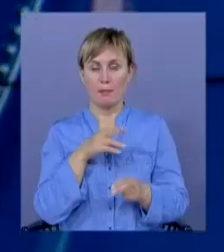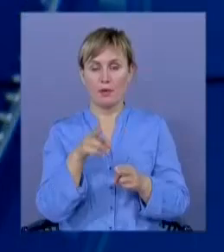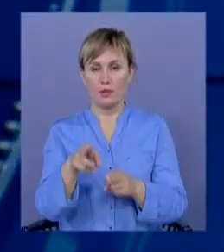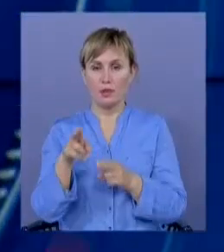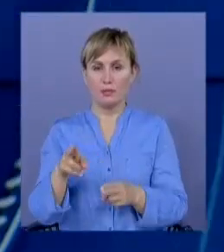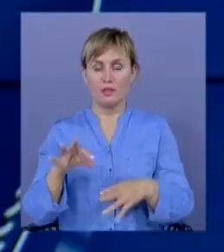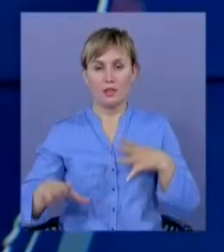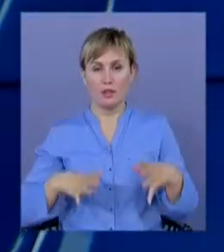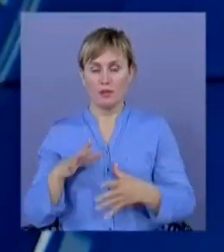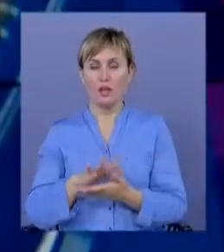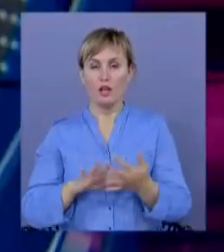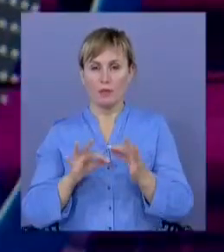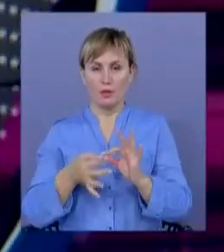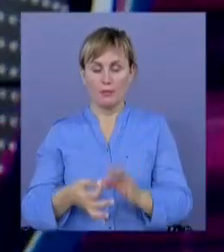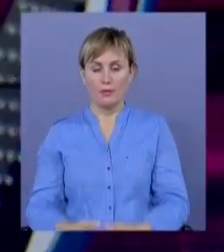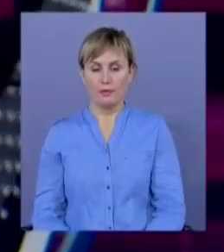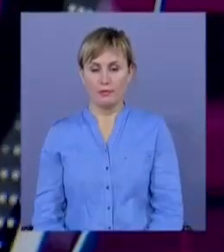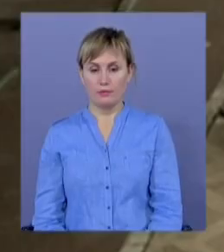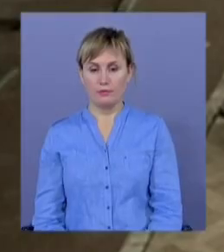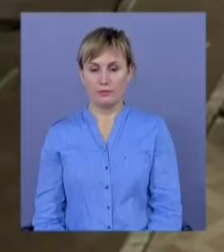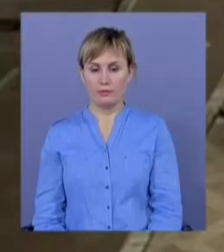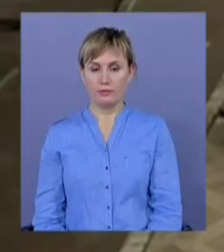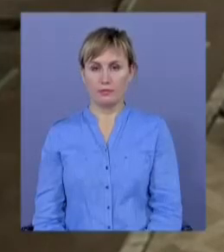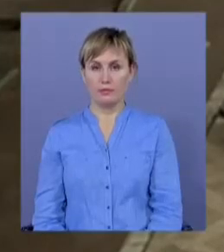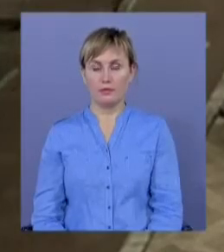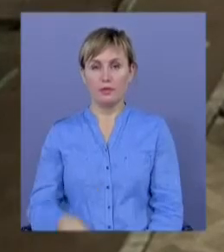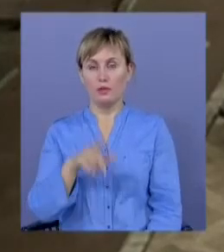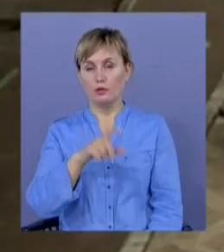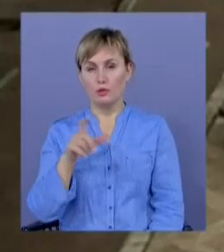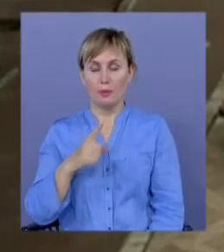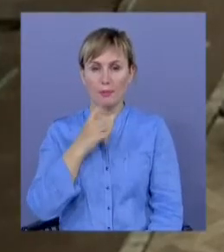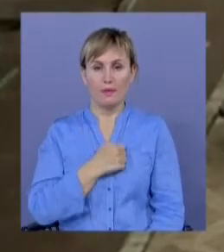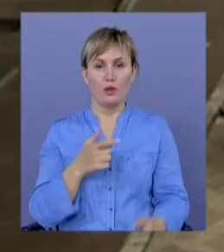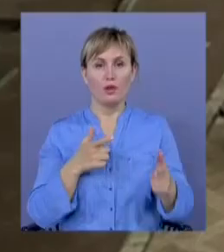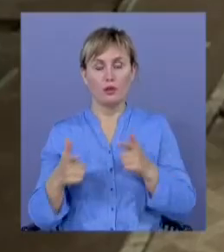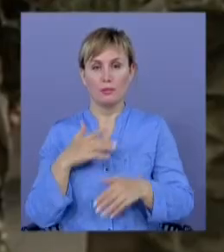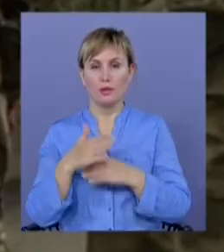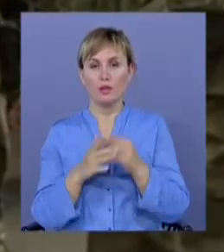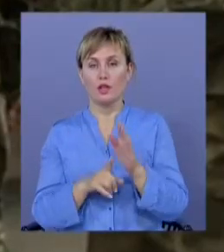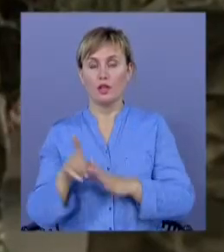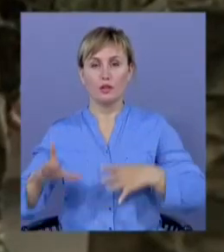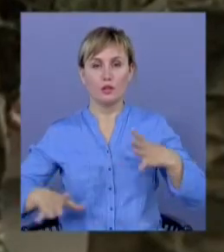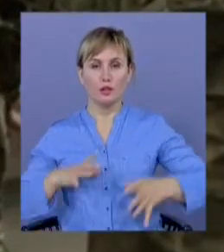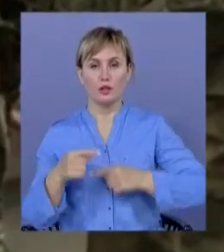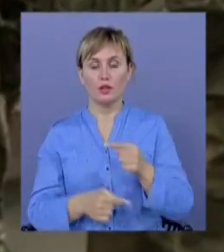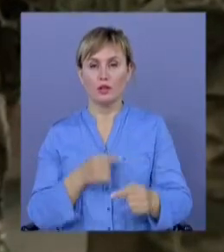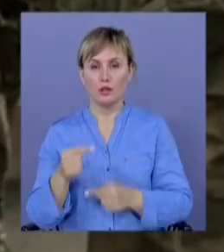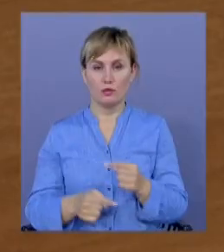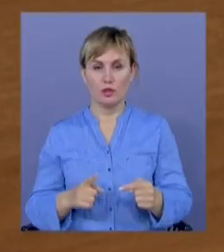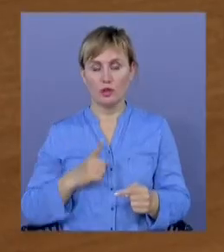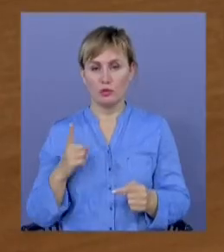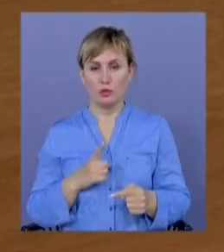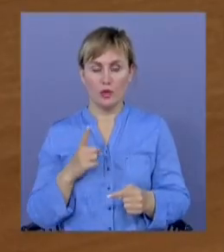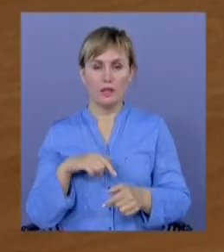За тренировкой наблюдала Рамина Мирзалимова. Инспекторы в боевой готовности. Перед началом тренировок традиционный инструктаж.